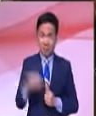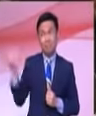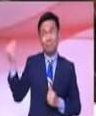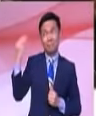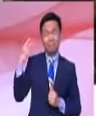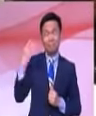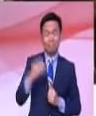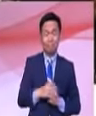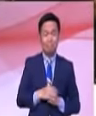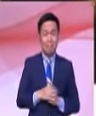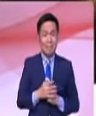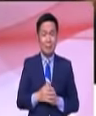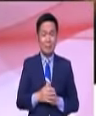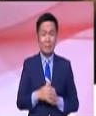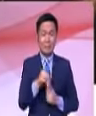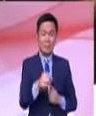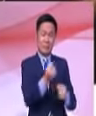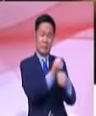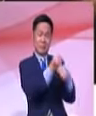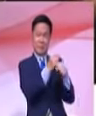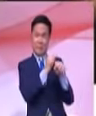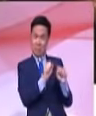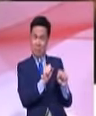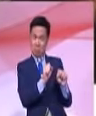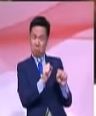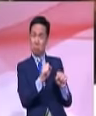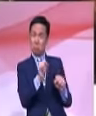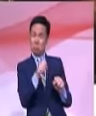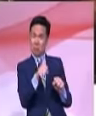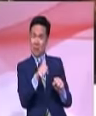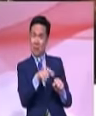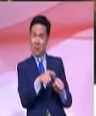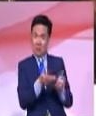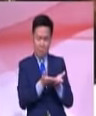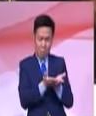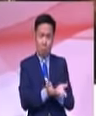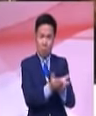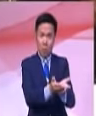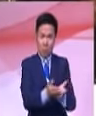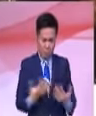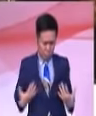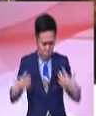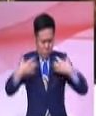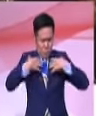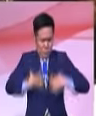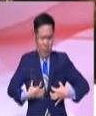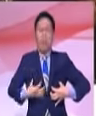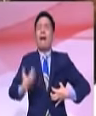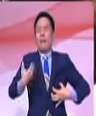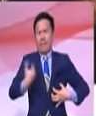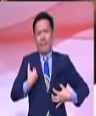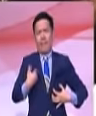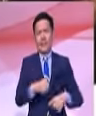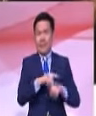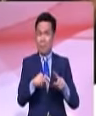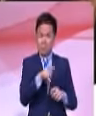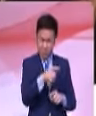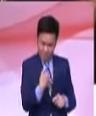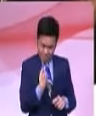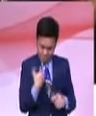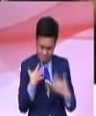Katanya safety tu dia bawa dalam bot selalunya ada, cuma pakai tak pakai itu yang menjadi persoalan